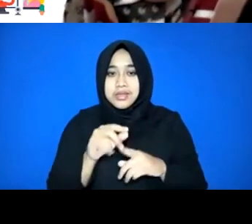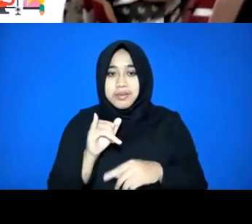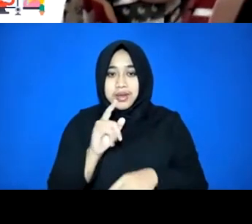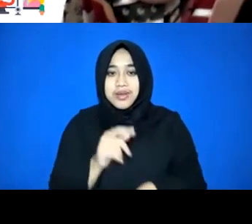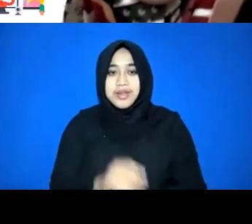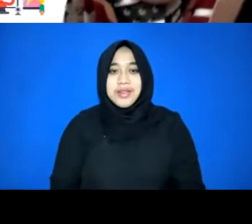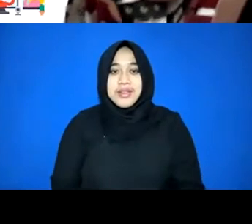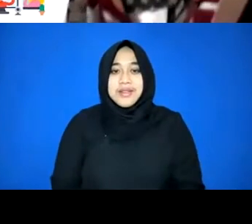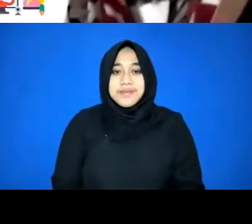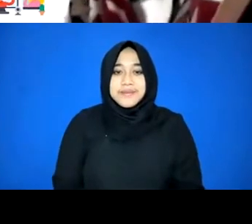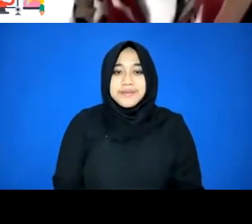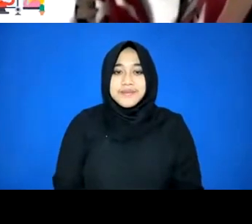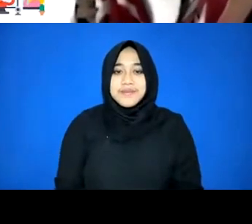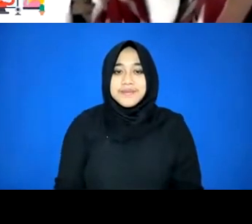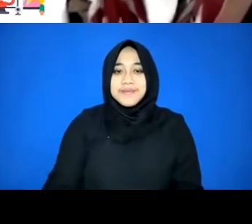ini.